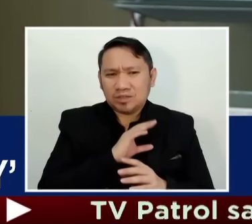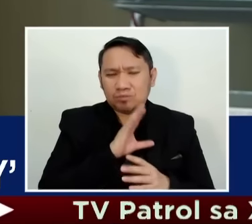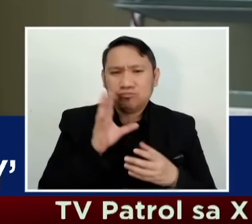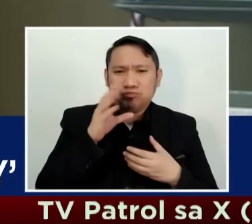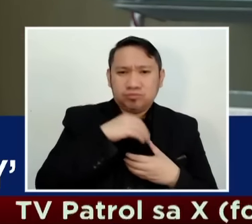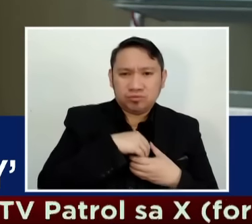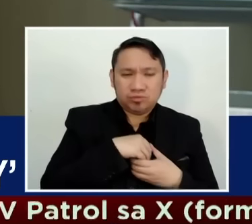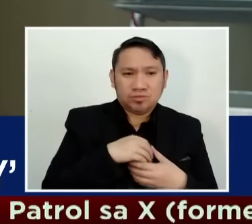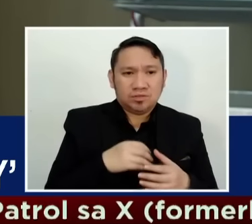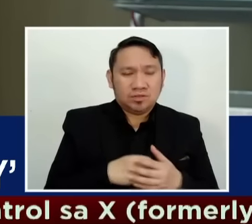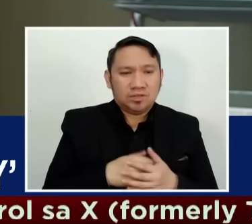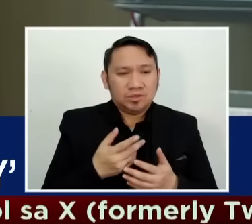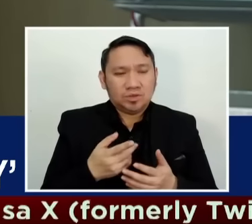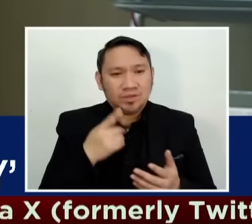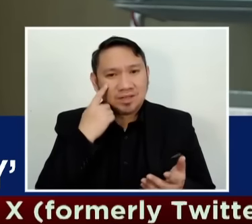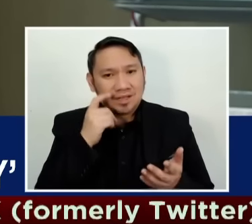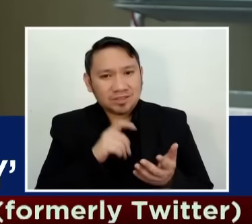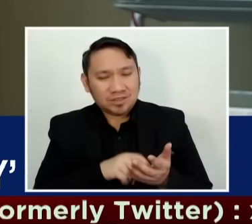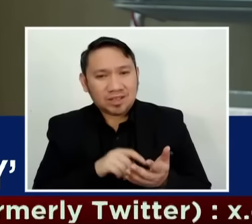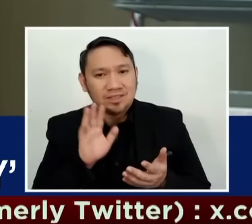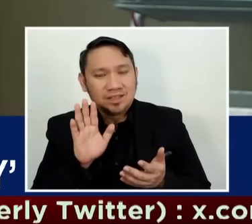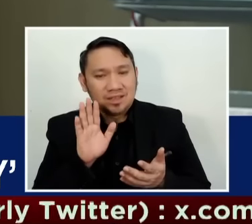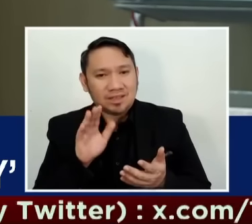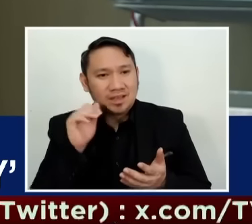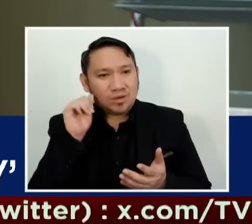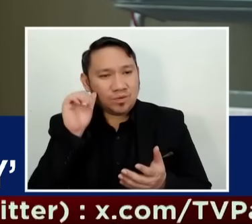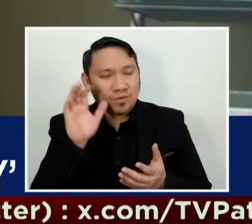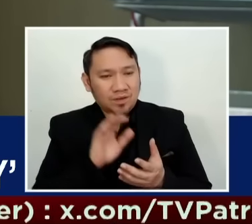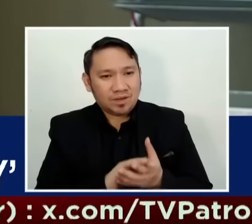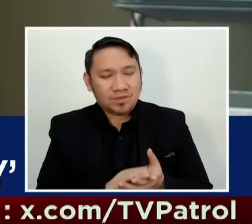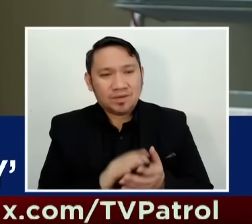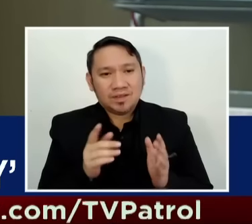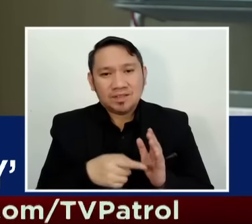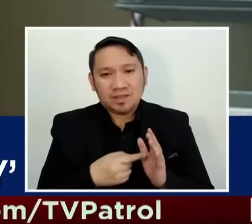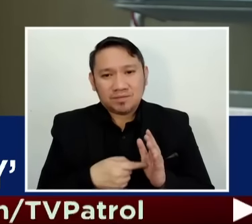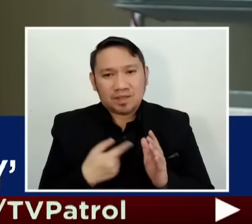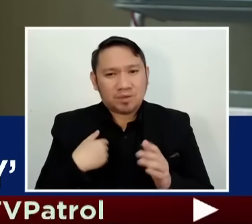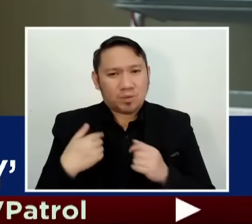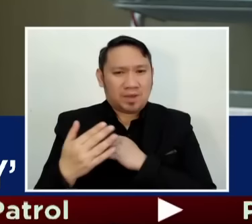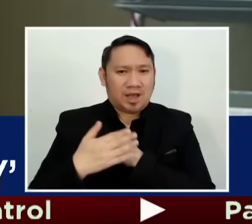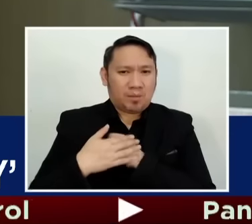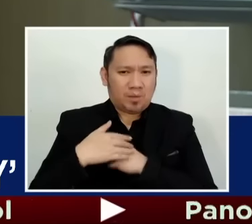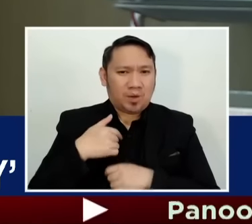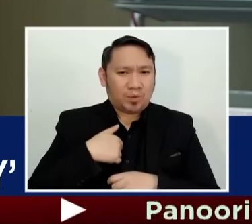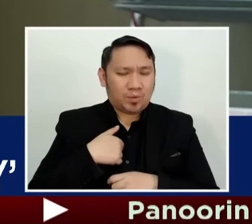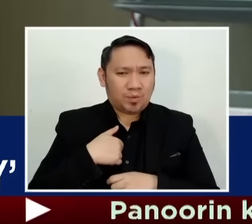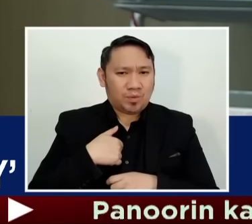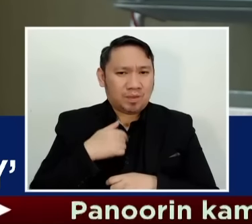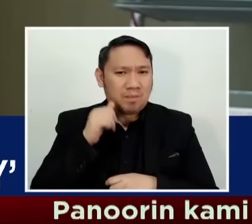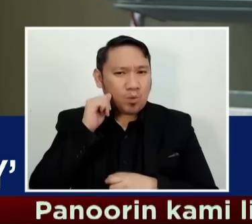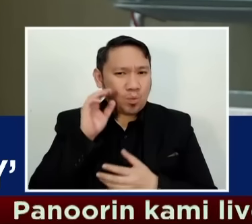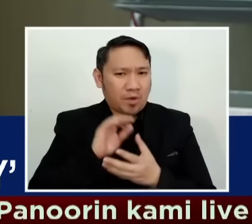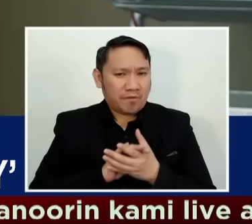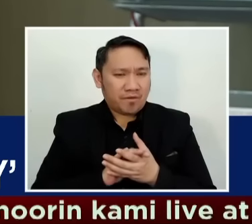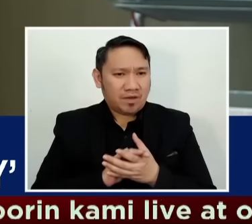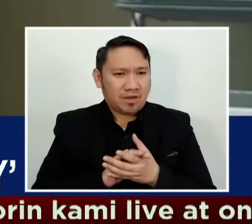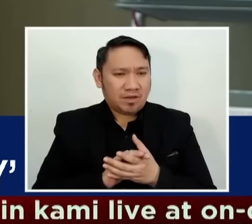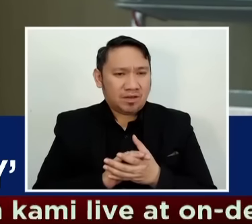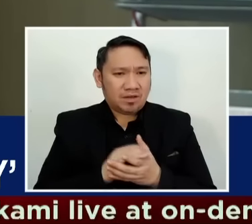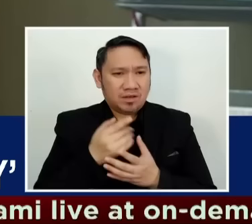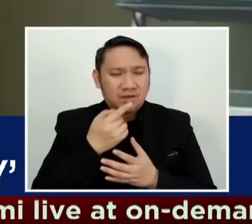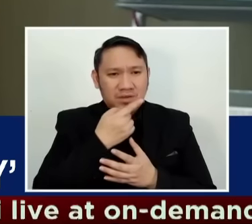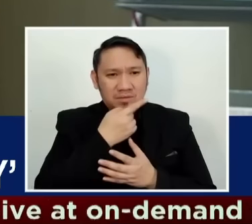ng kanyang asawa, ang aktres na si Charlie Dizon. Minsan nasisita ako ni Charlie na love yung turo mo,